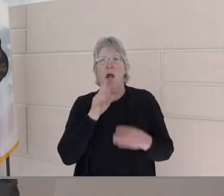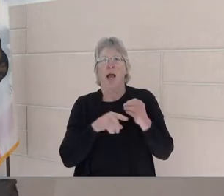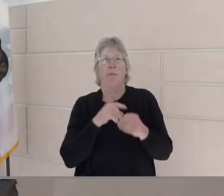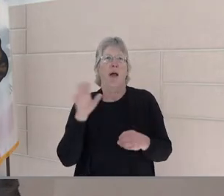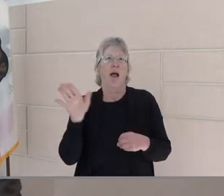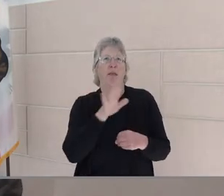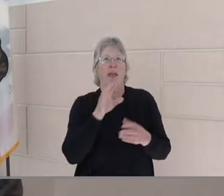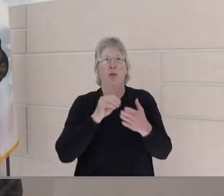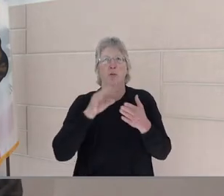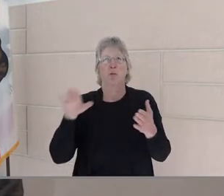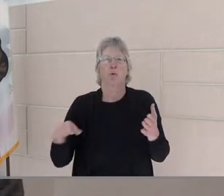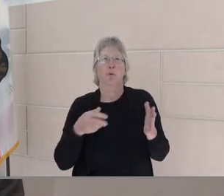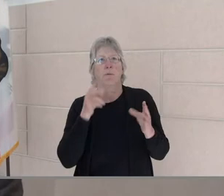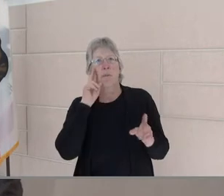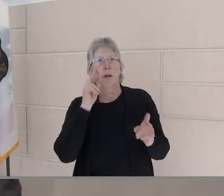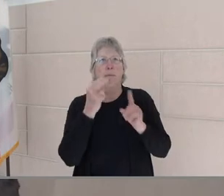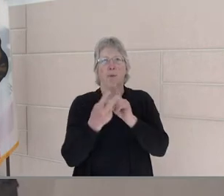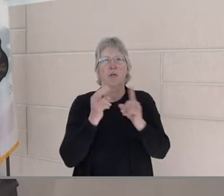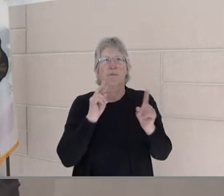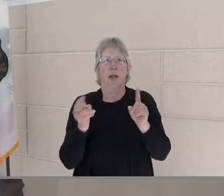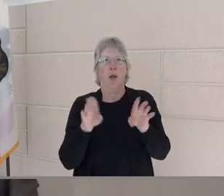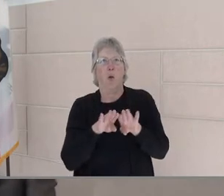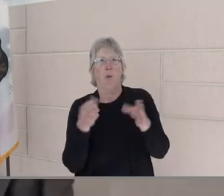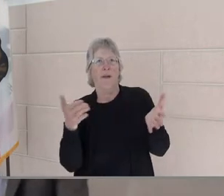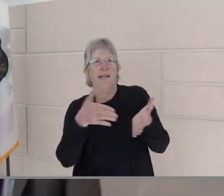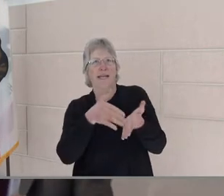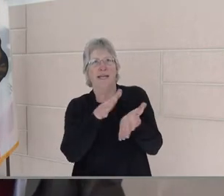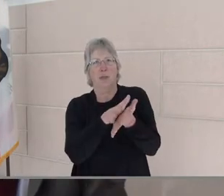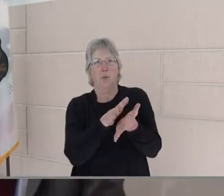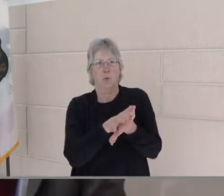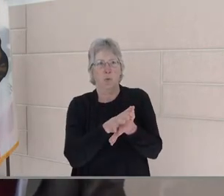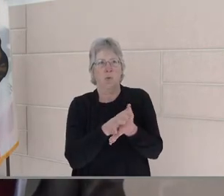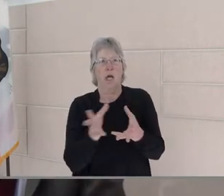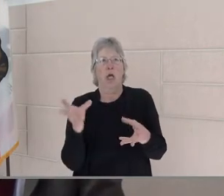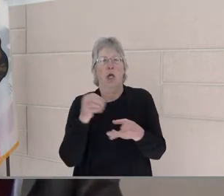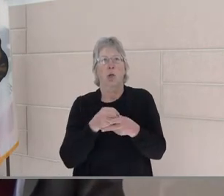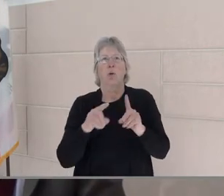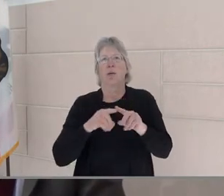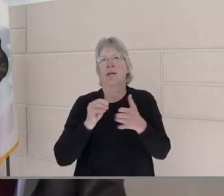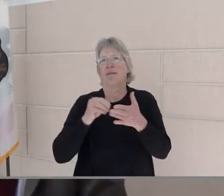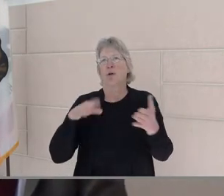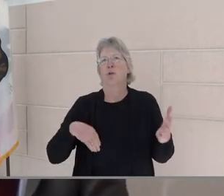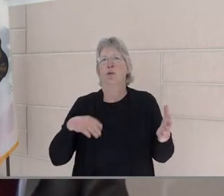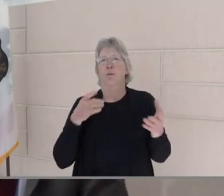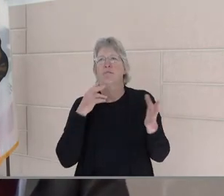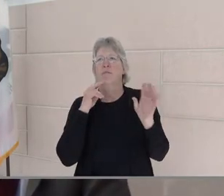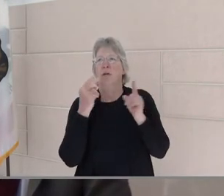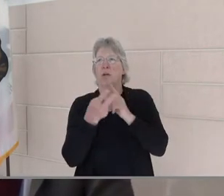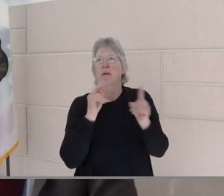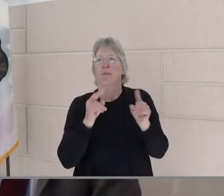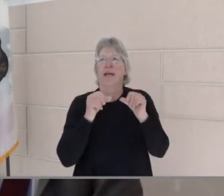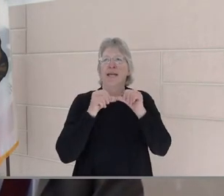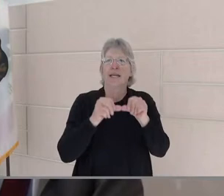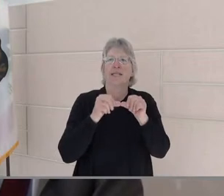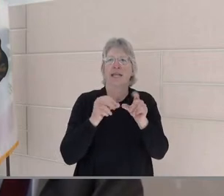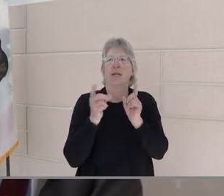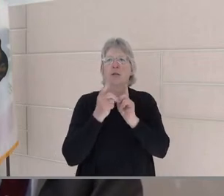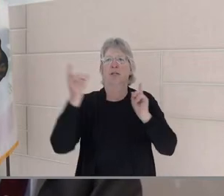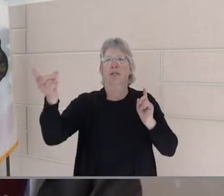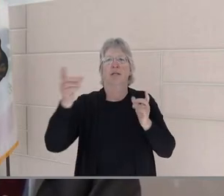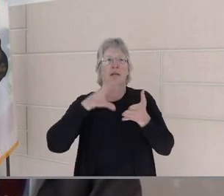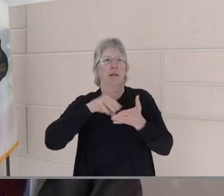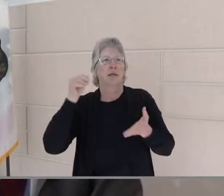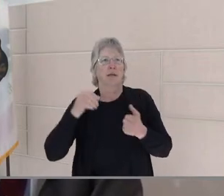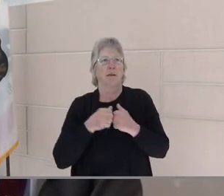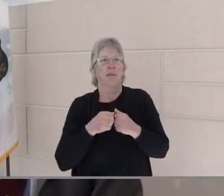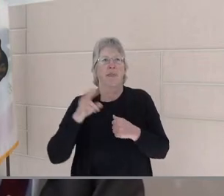កពីសាលារៀននីមួយៗហ្នឹងនិយាយបង្ហាញអំពីបទពិសោធន៍ក្នុងការបើកសាលារៀនហើយនឹងមួយទៀតគឺ